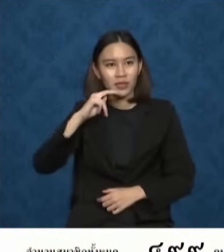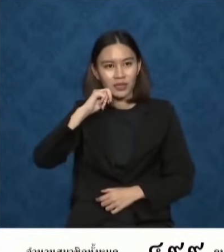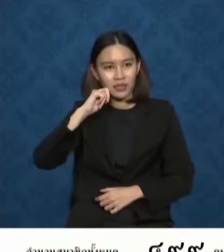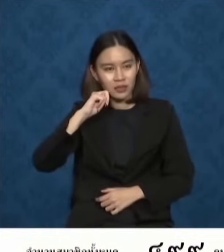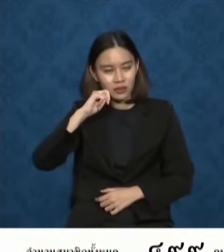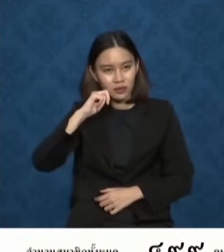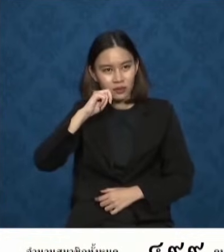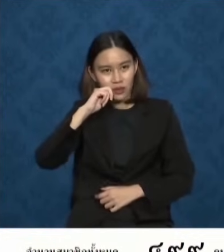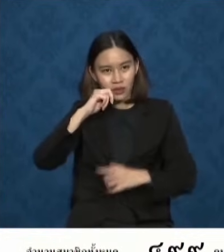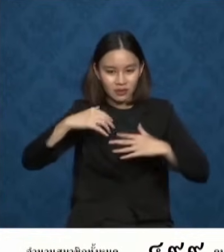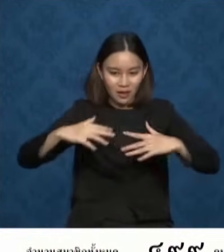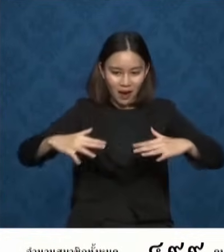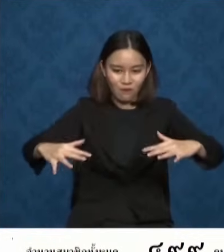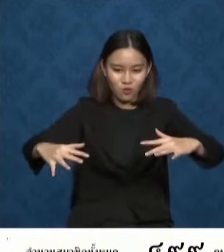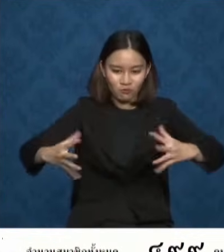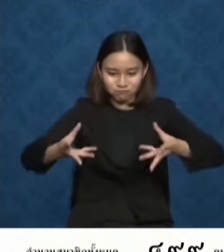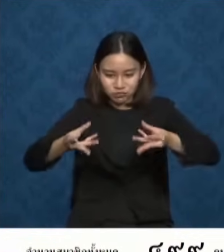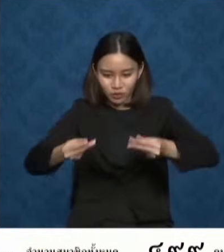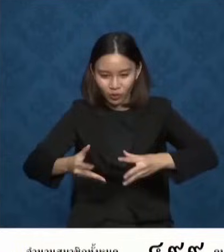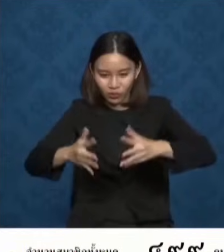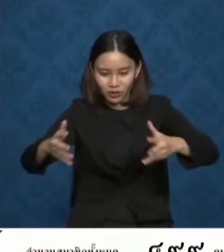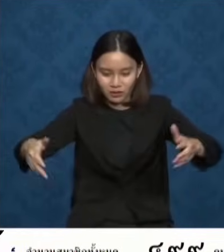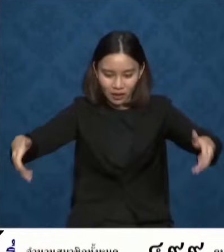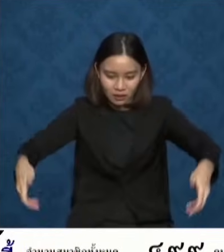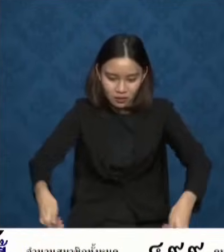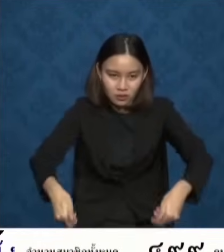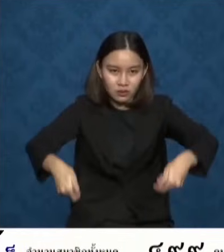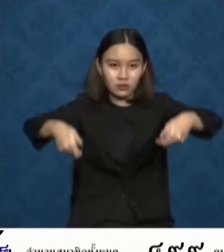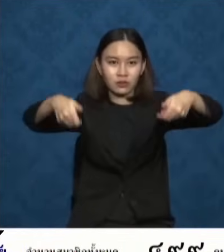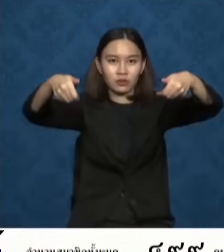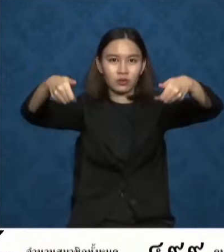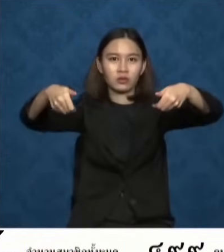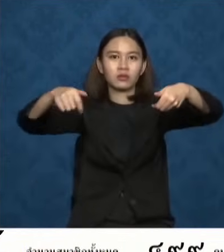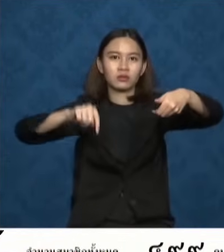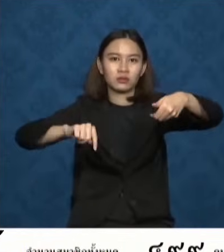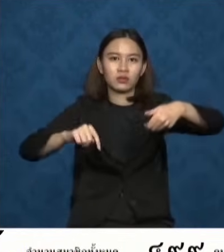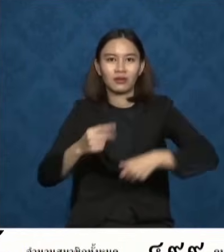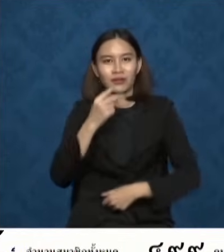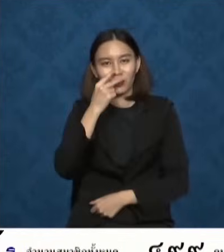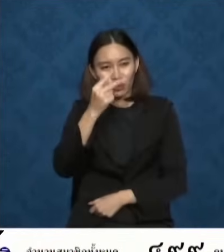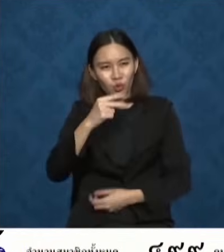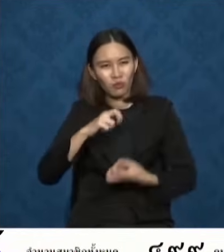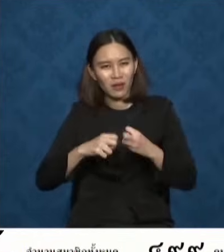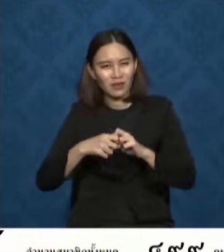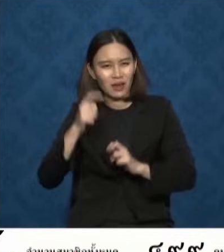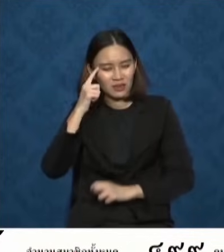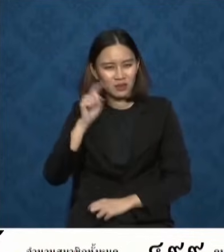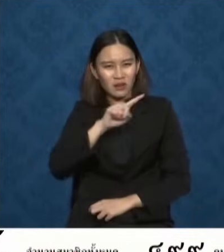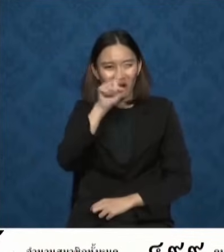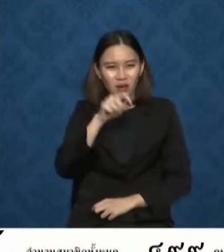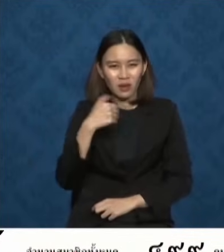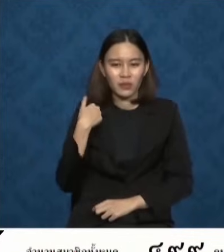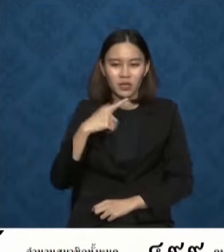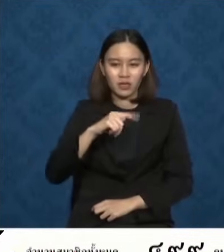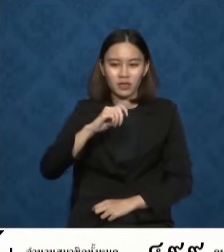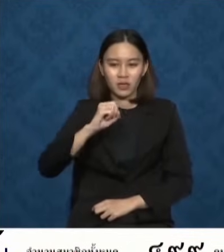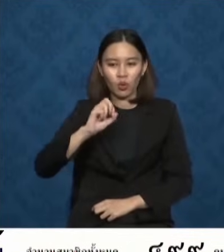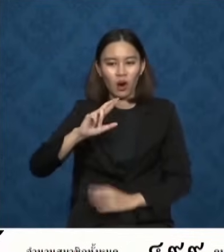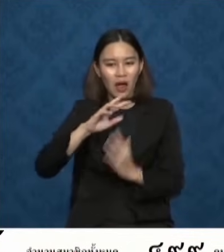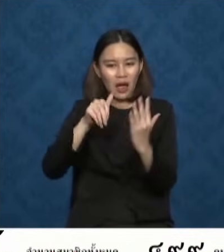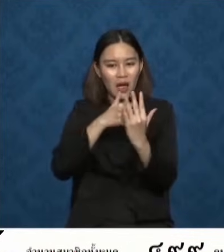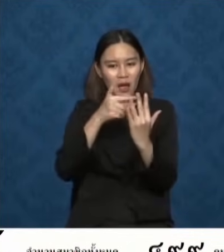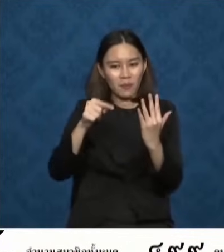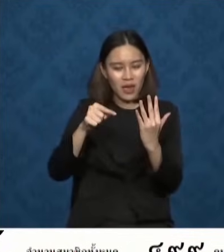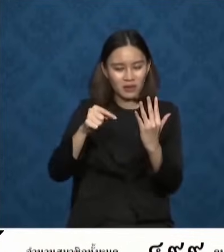ล้างโคลนตมล้างอะไรออกแล้วค่อยยกขึ้นท่านก็ติดใจว่าTOR แบบนี้ต้องการจะกล